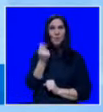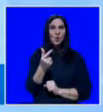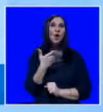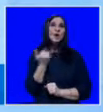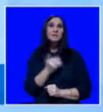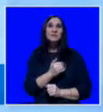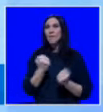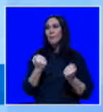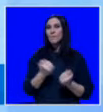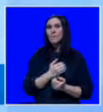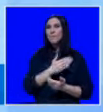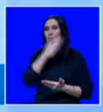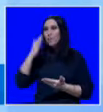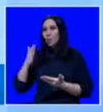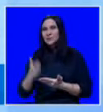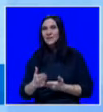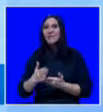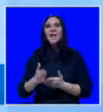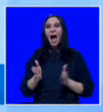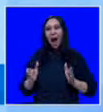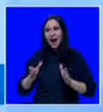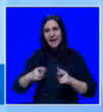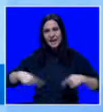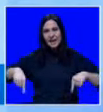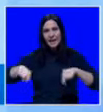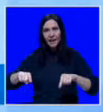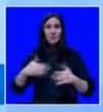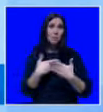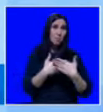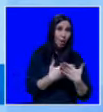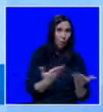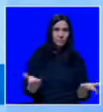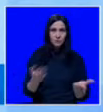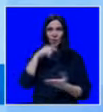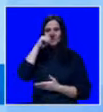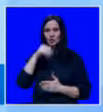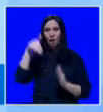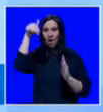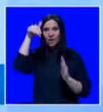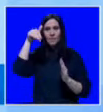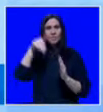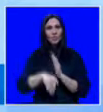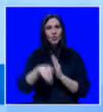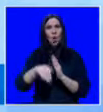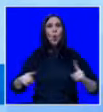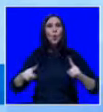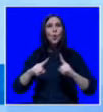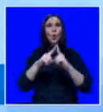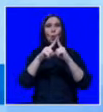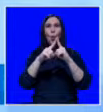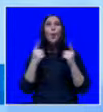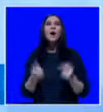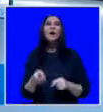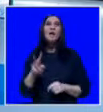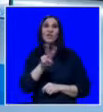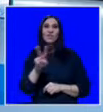последния гейт, а ще съм на някой по-близък. Важното е на долу на Кулата и на Дунав мост, на